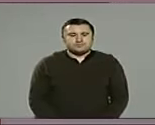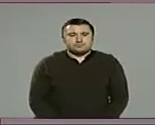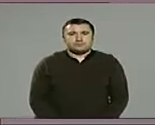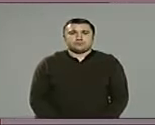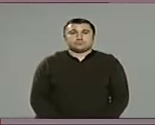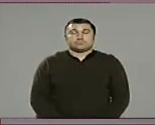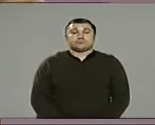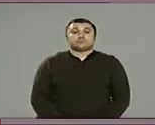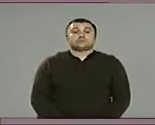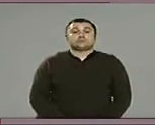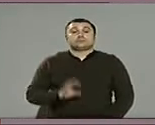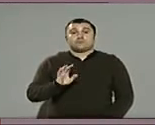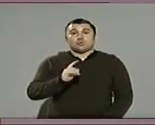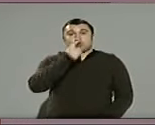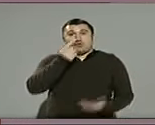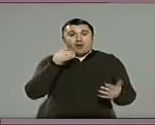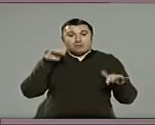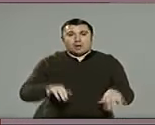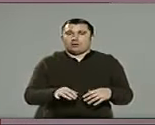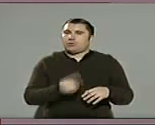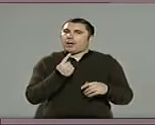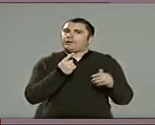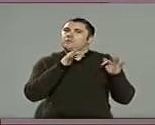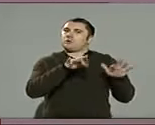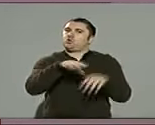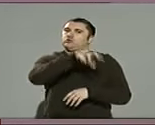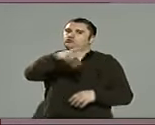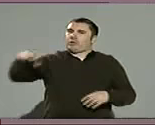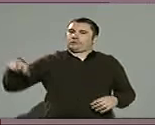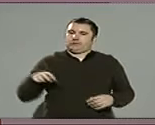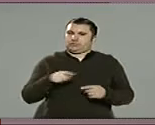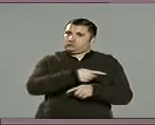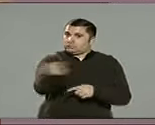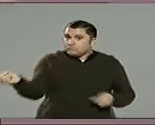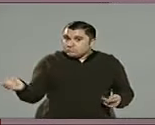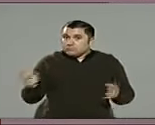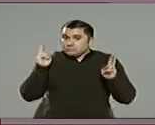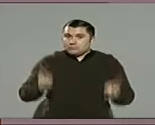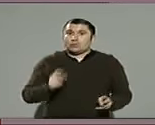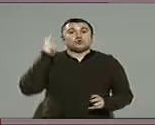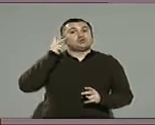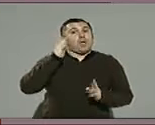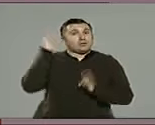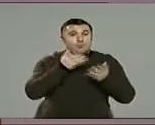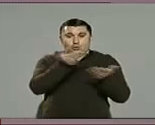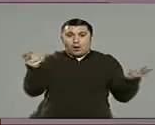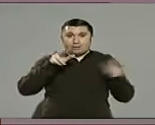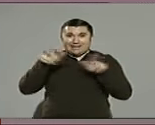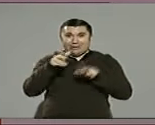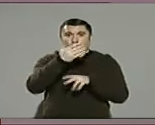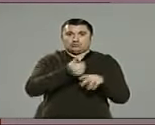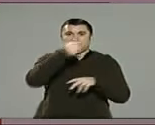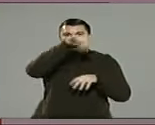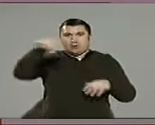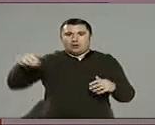es ist kein Zufall, dass alle Millionenstädte von Sozialdemokraten regiert werden und auch die Mehrheit der Hunderttausender